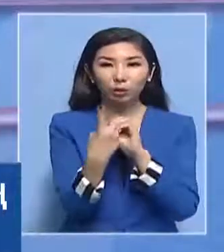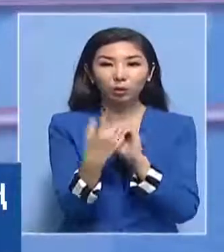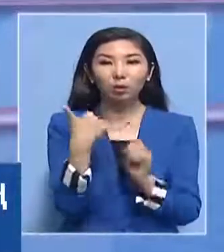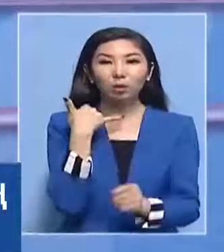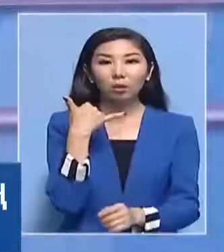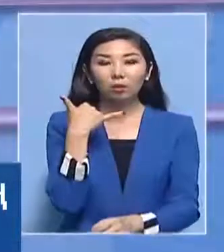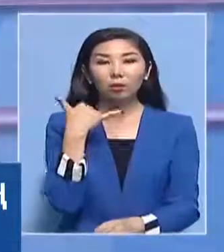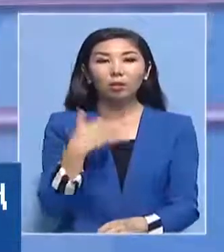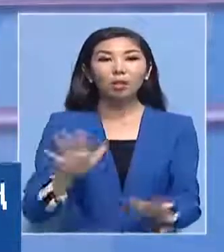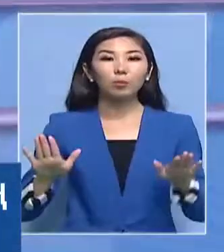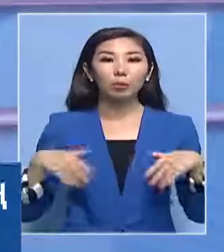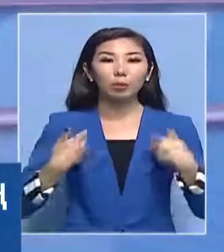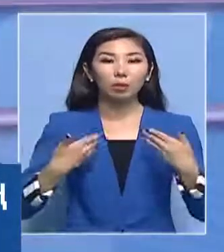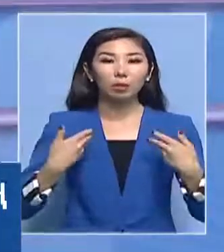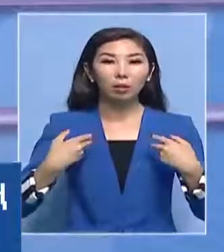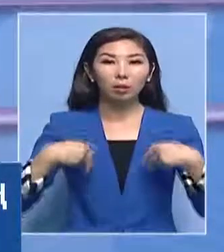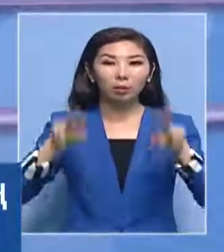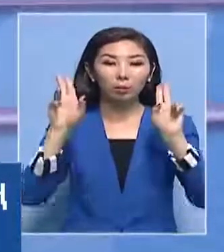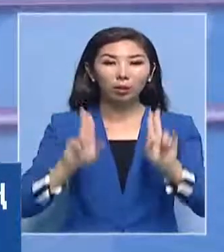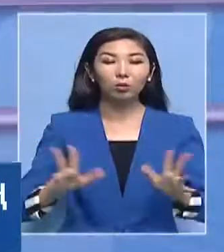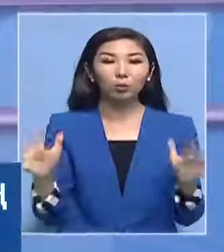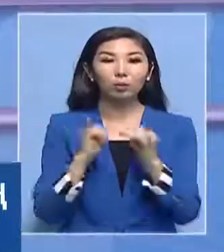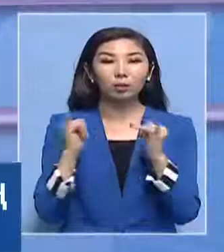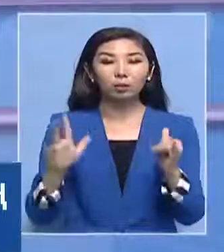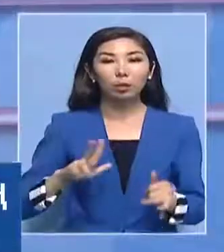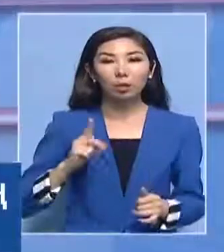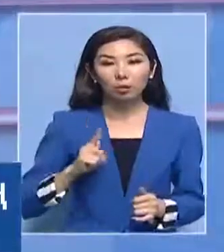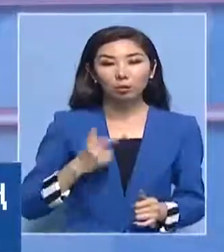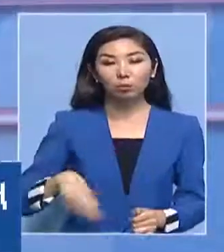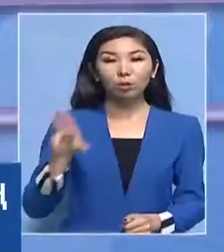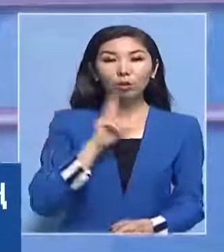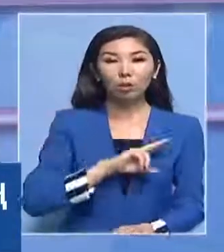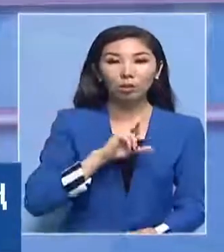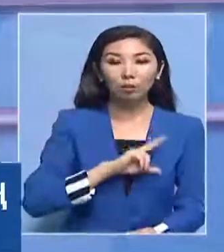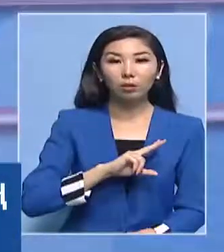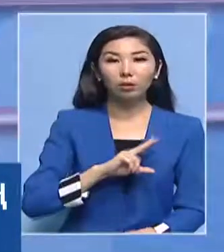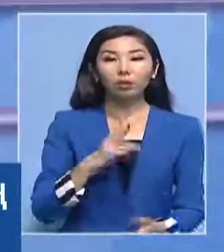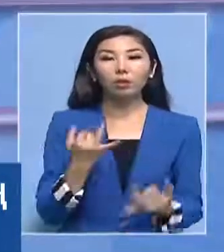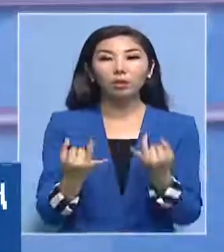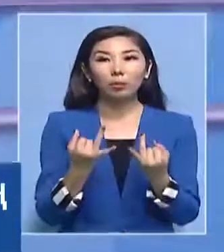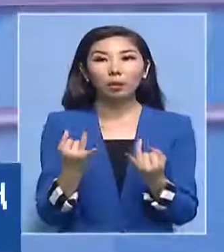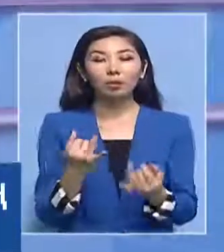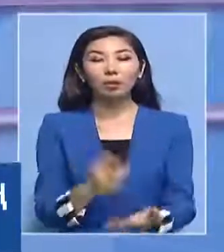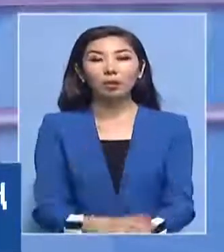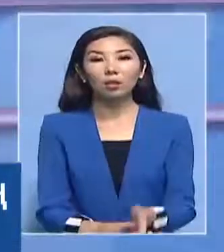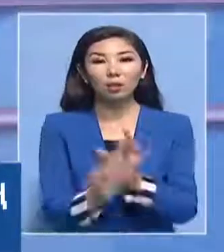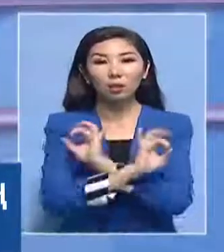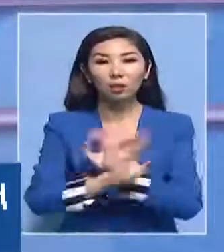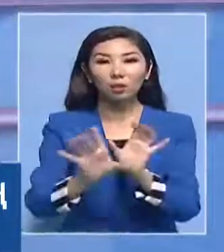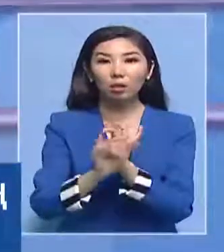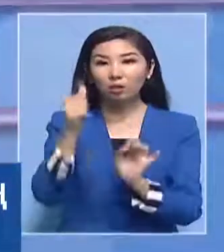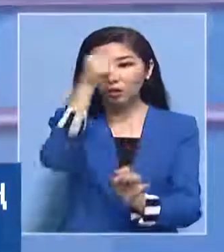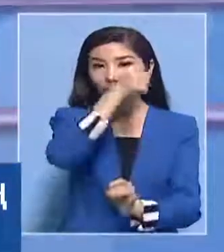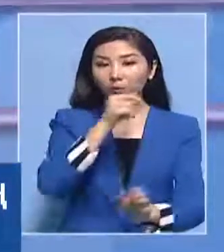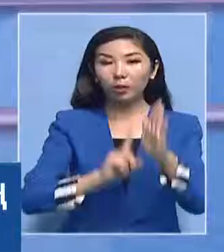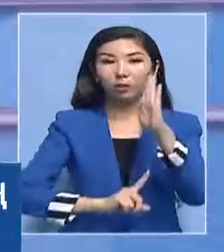Жақсы. Сала мамандарының біліктілігін арттыру бағытында да біраз жұмыстар жасалып жатыр екен. Әңгіме оған осыған қарай болса. Енді жылдың